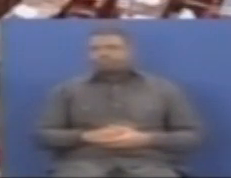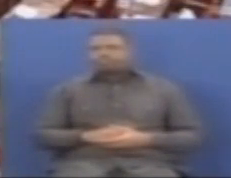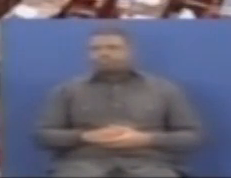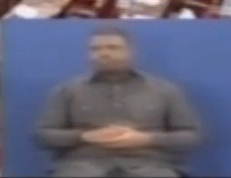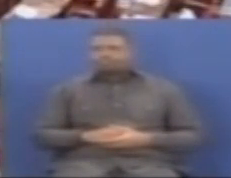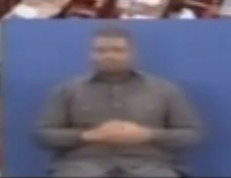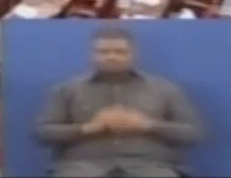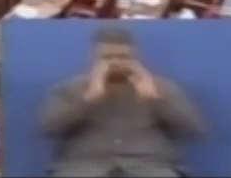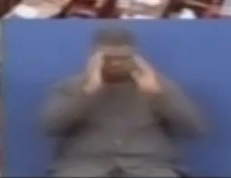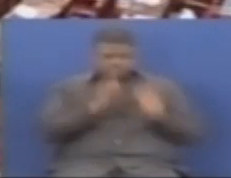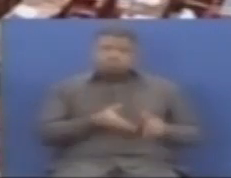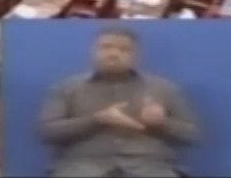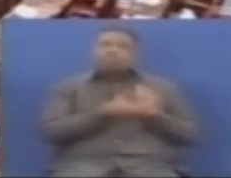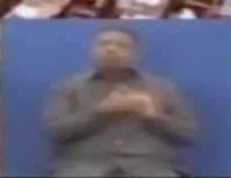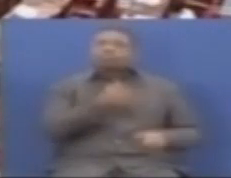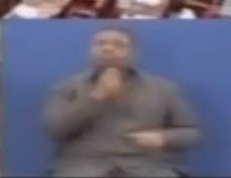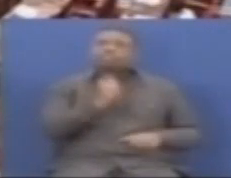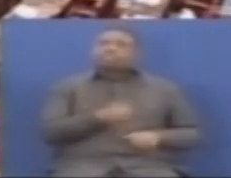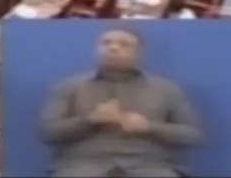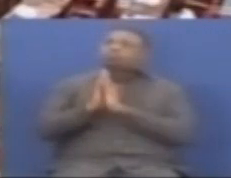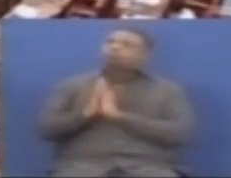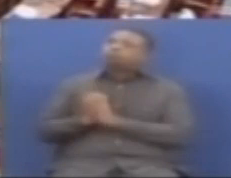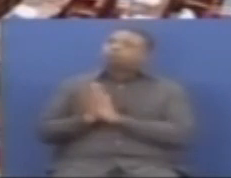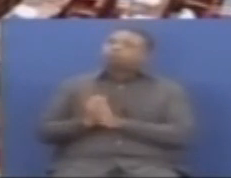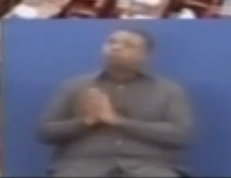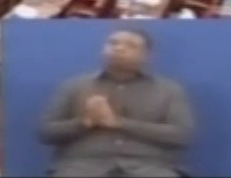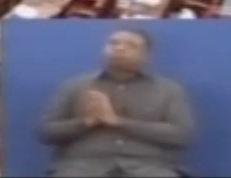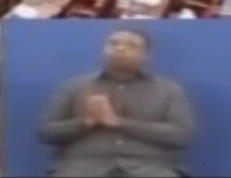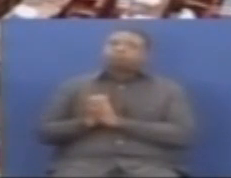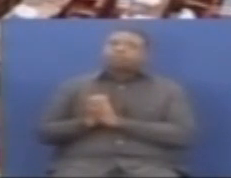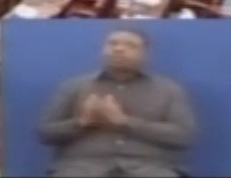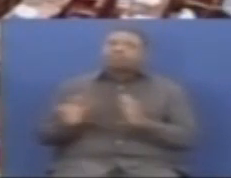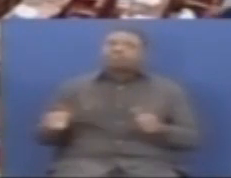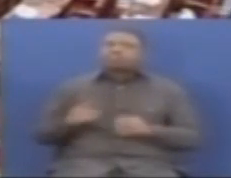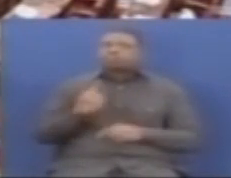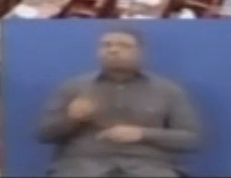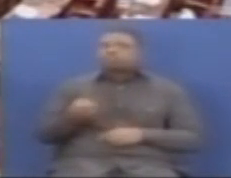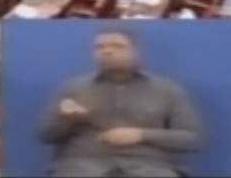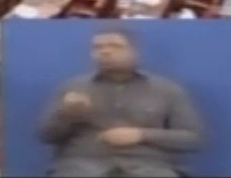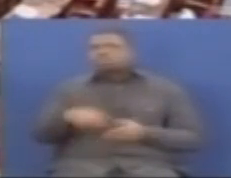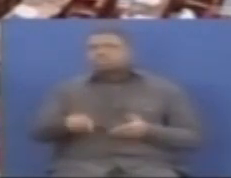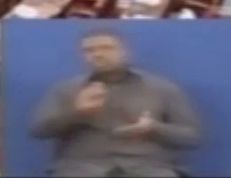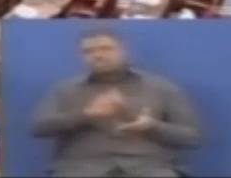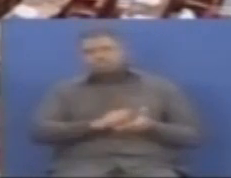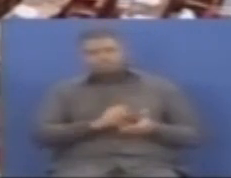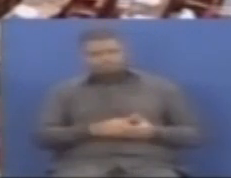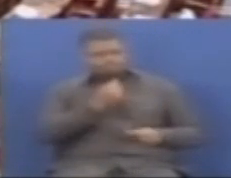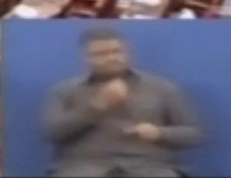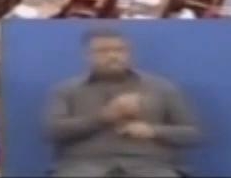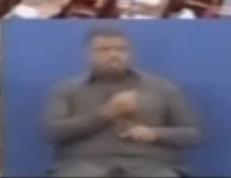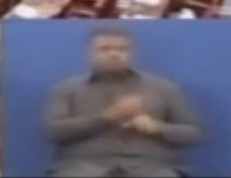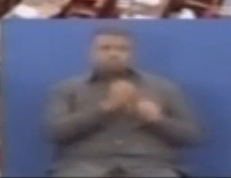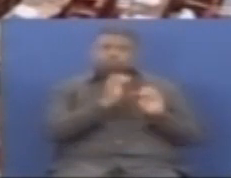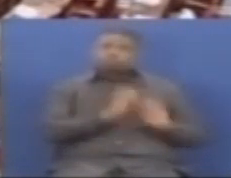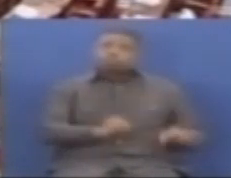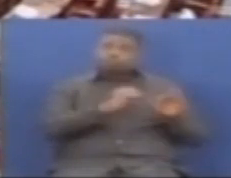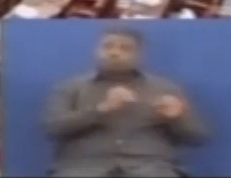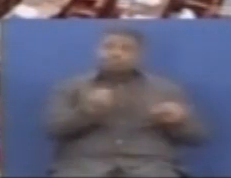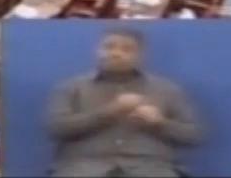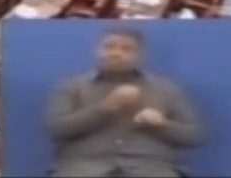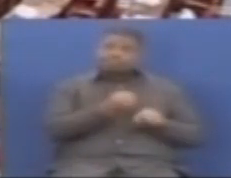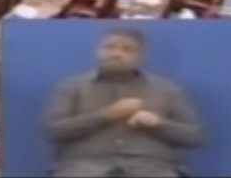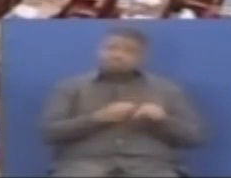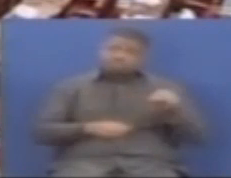Kikwete Maragrasi, barabara hii iliahidiwa kujengwa kwa pesa za kutoka Abu Dhabi.